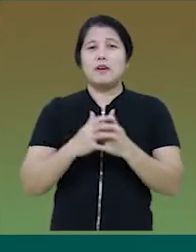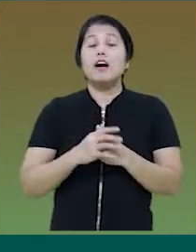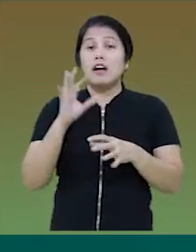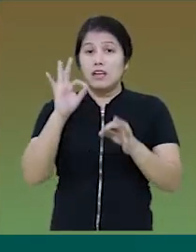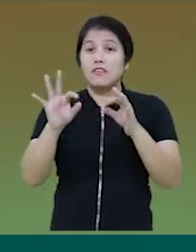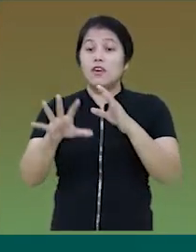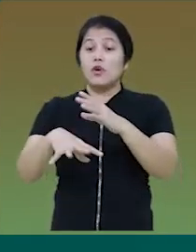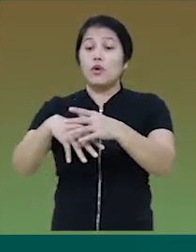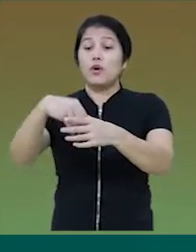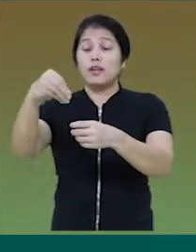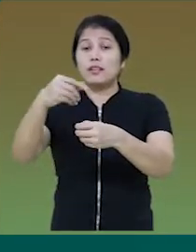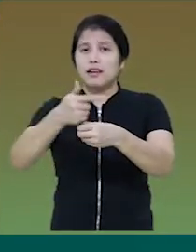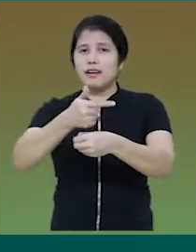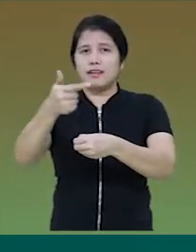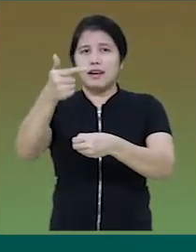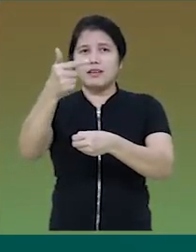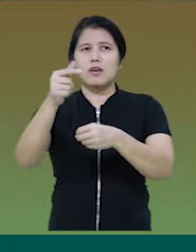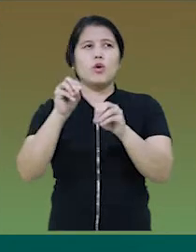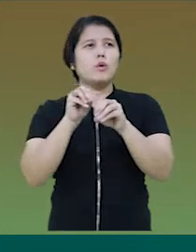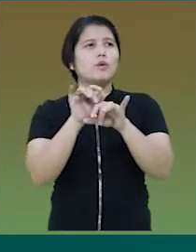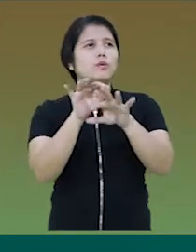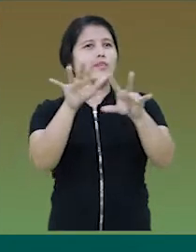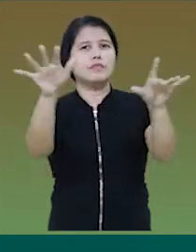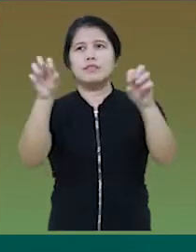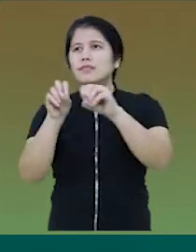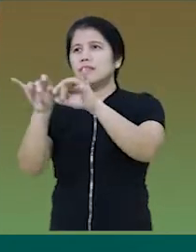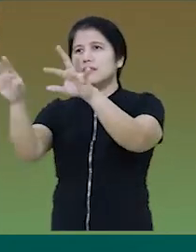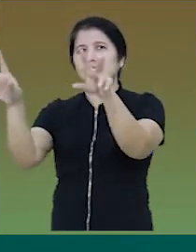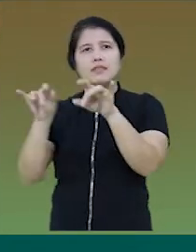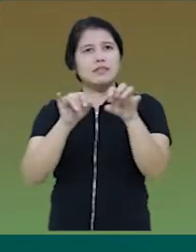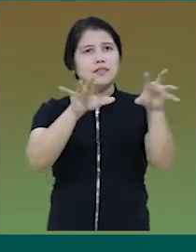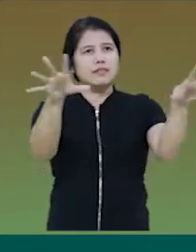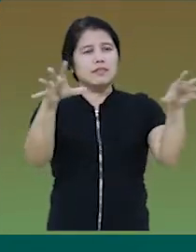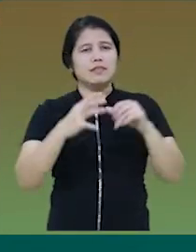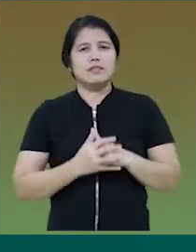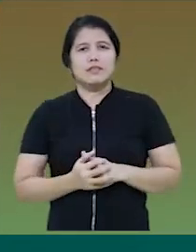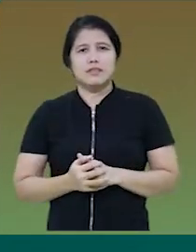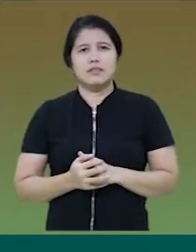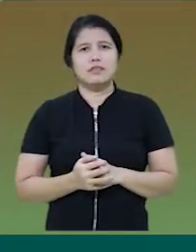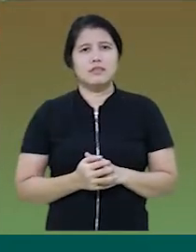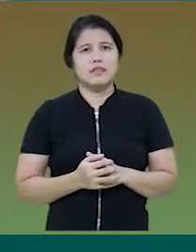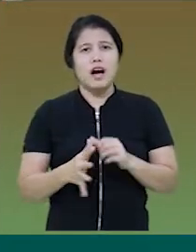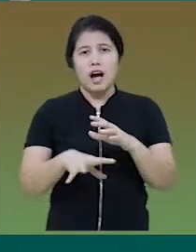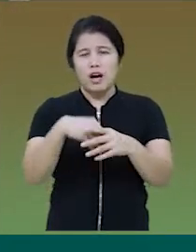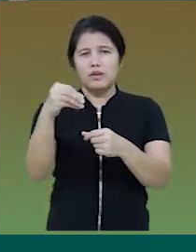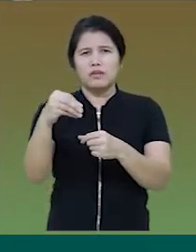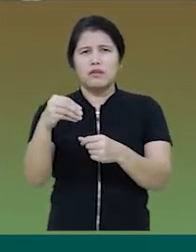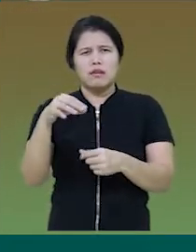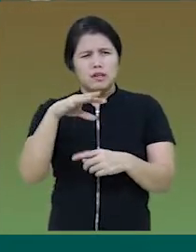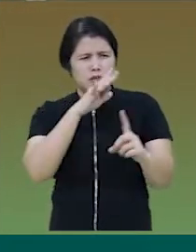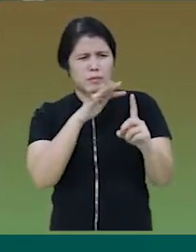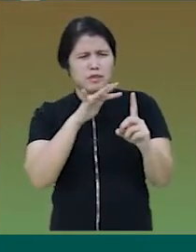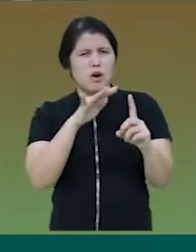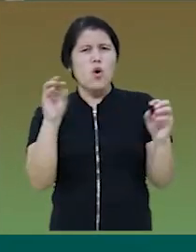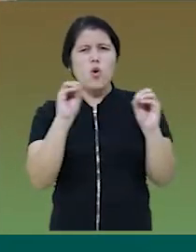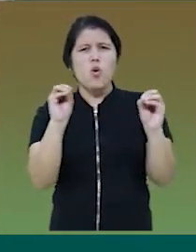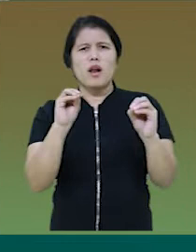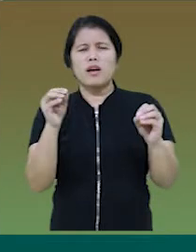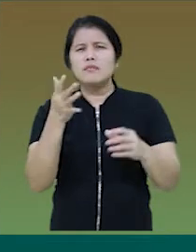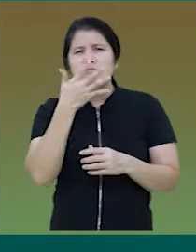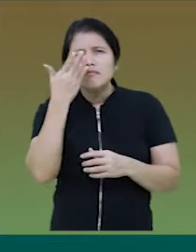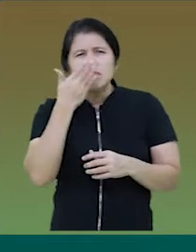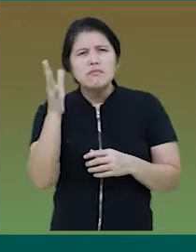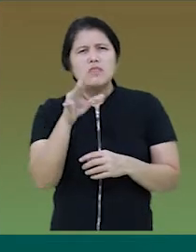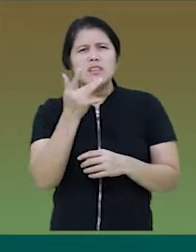sa lalagyan nito, kumakalat ito sa paligid sa iba't ibang direksyon. Teacher, napansin ko na parang walang amoy